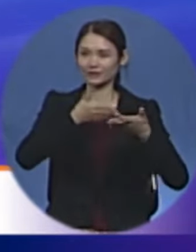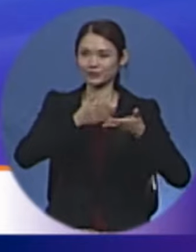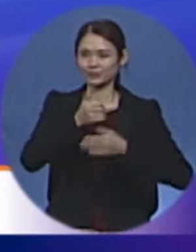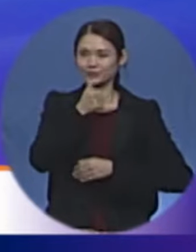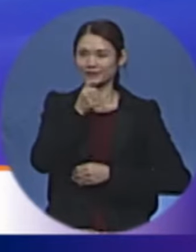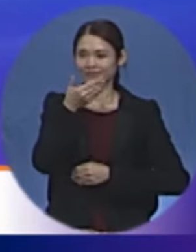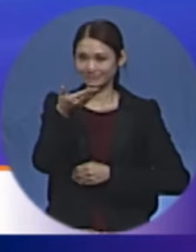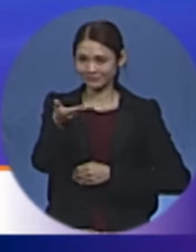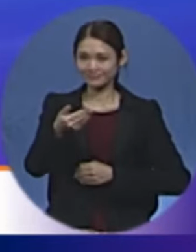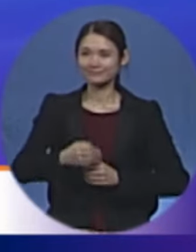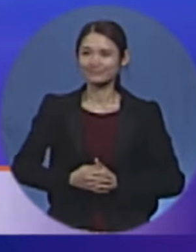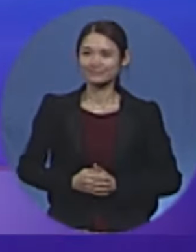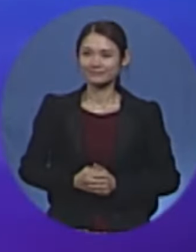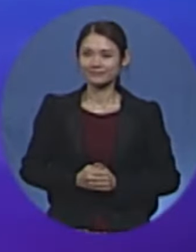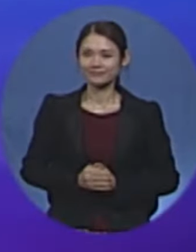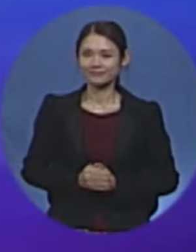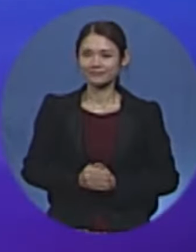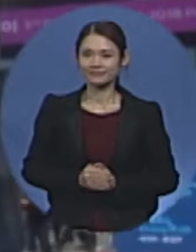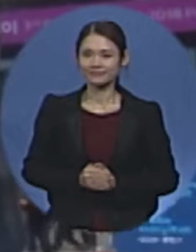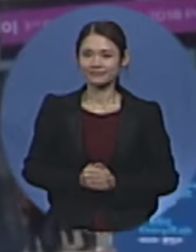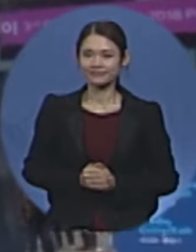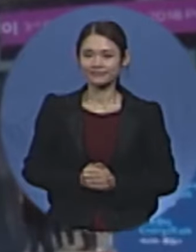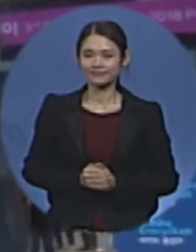전해드립니다. 하세인 기자입니다.